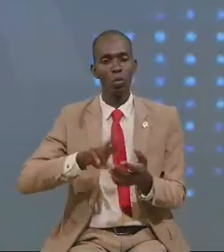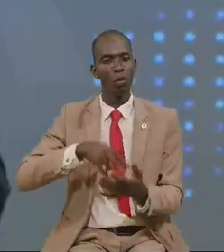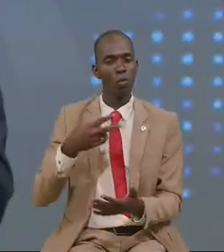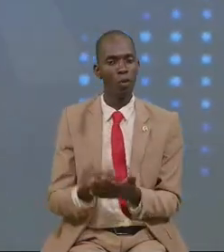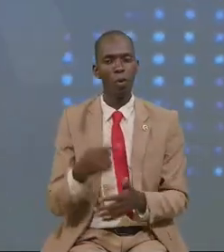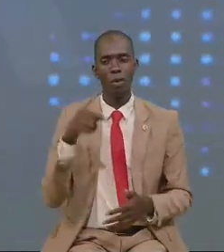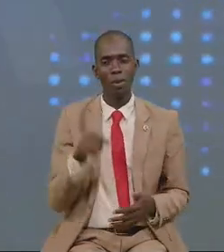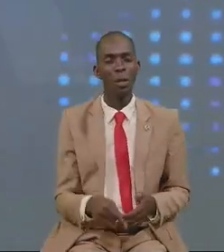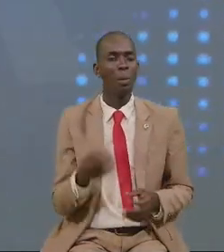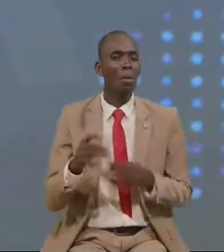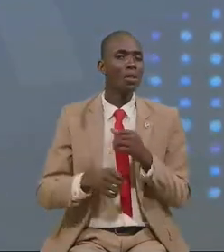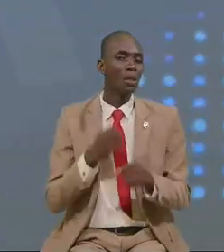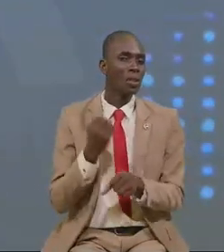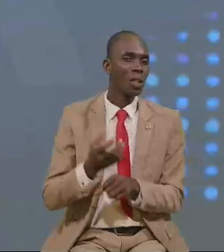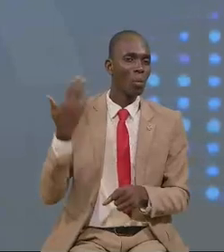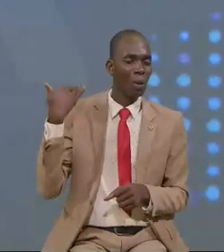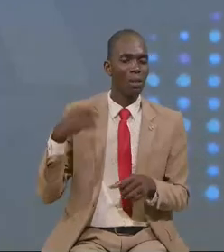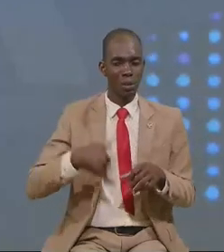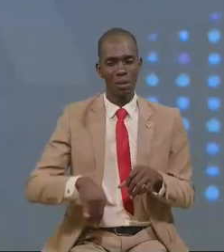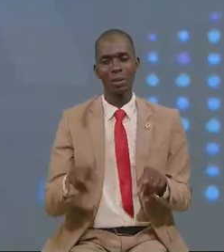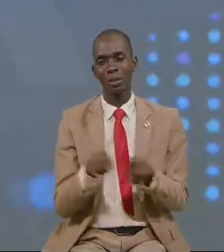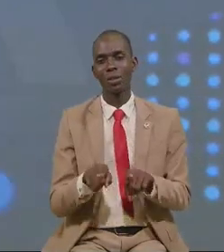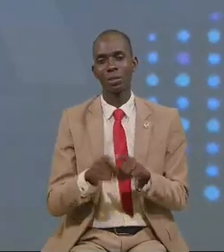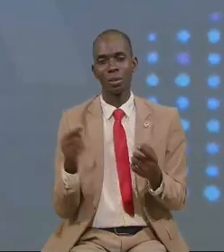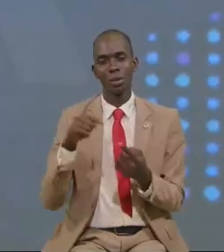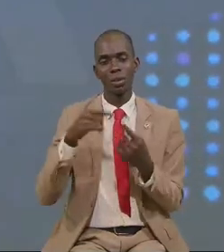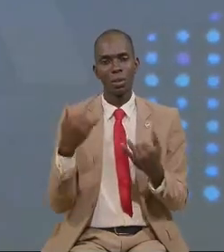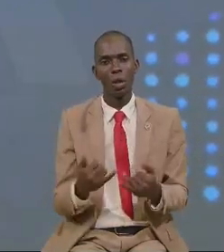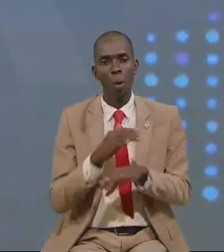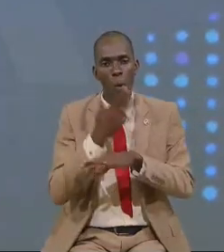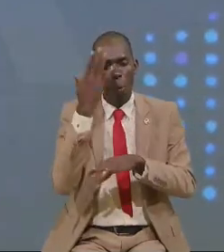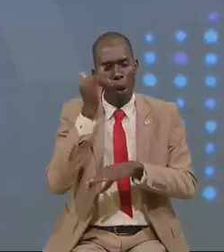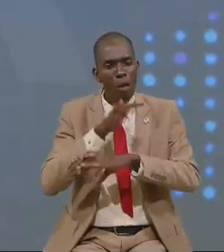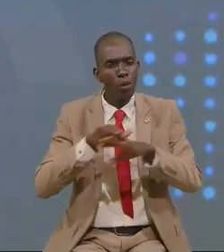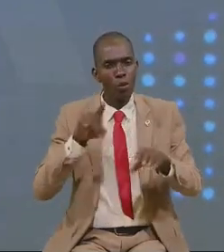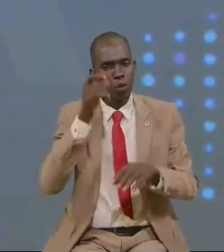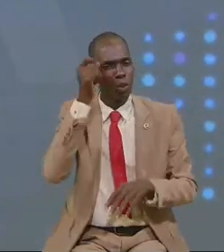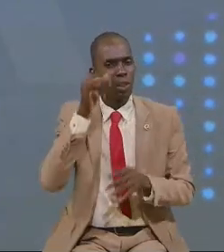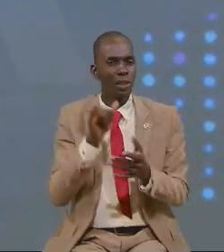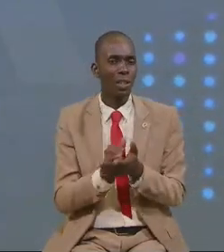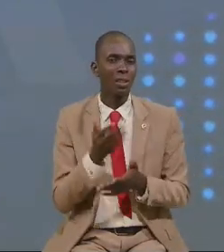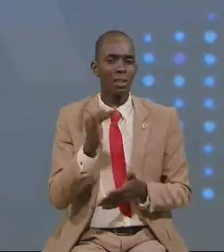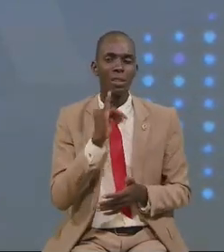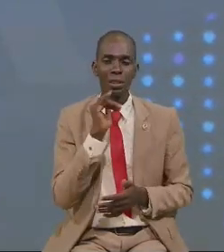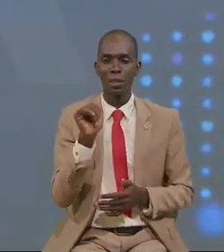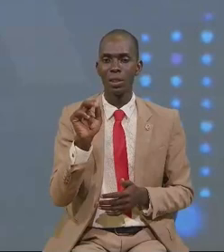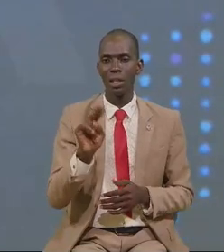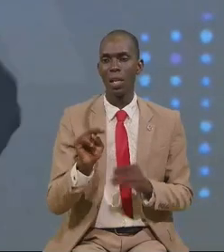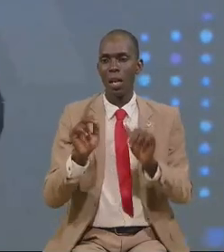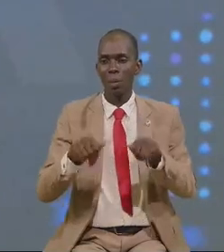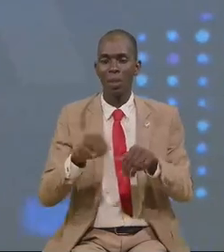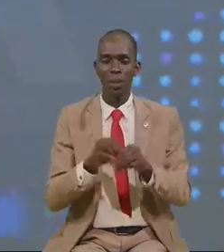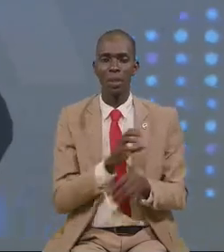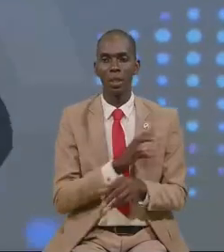La même chose les font toujours tomber. Pourquoi ne comprends-tu pas qu'il y a une capacité en Christ, une capacité en